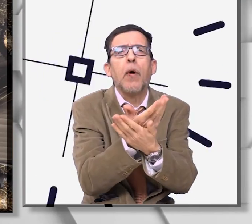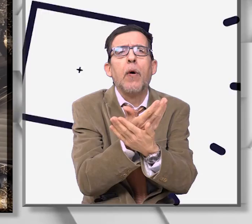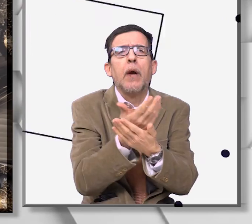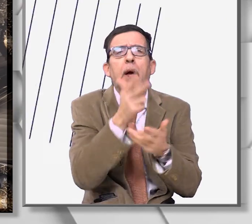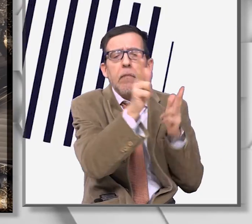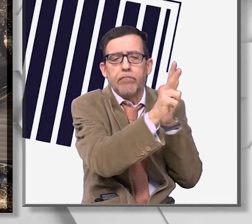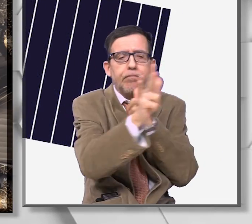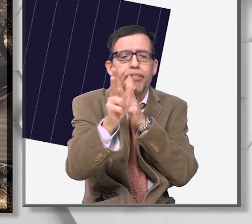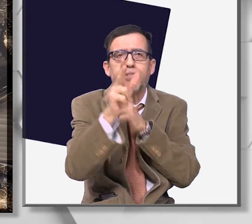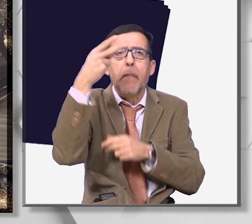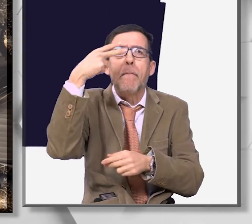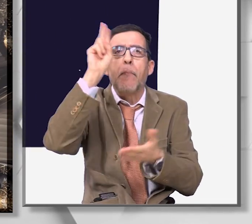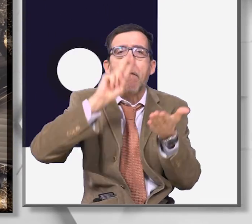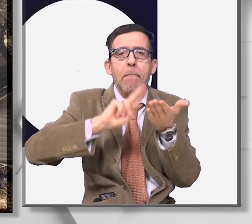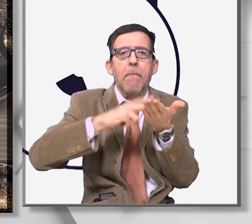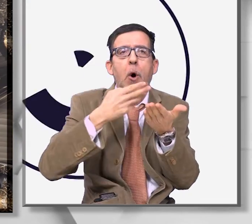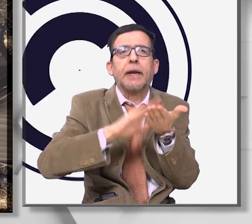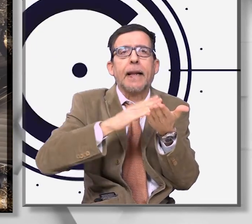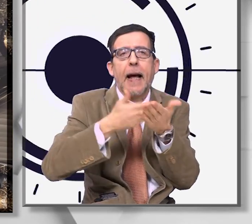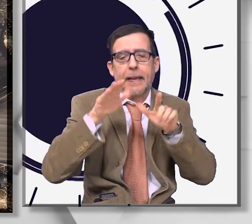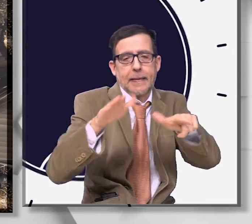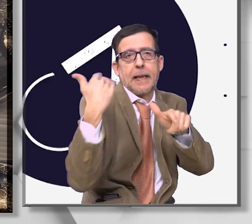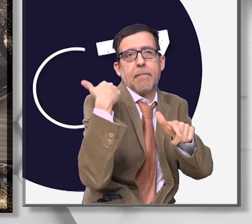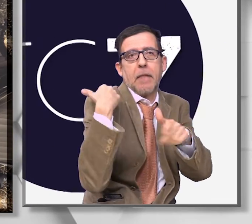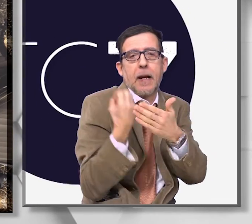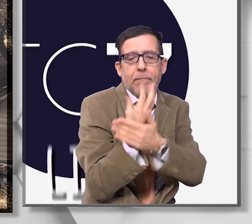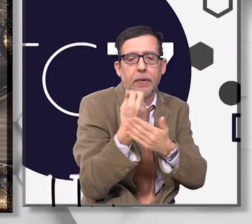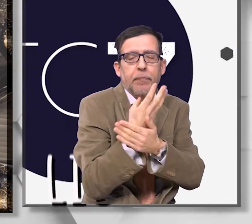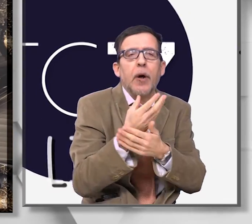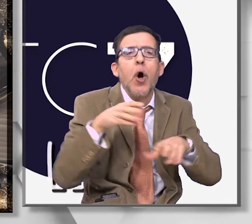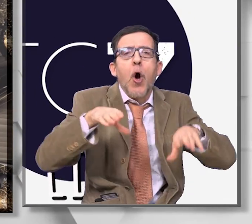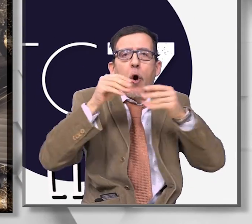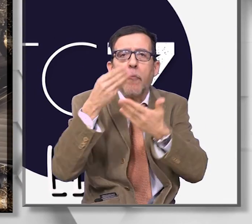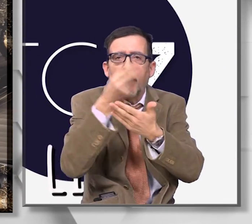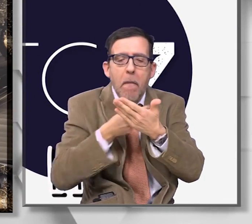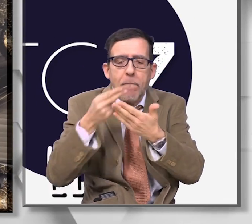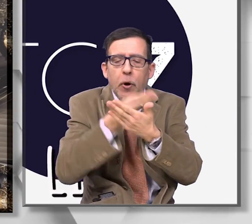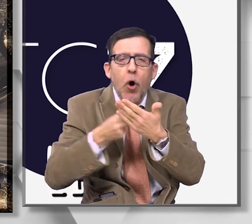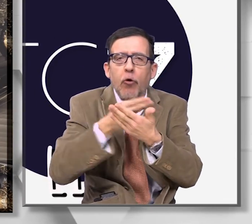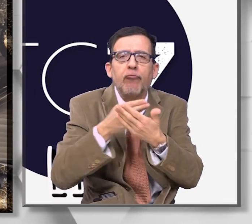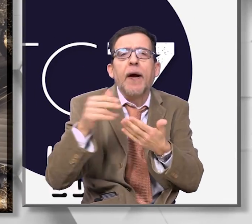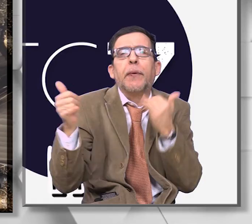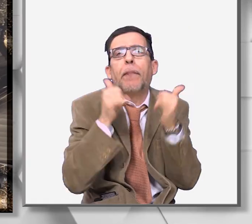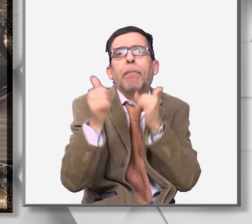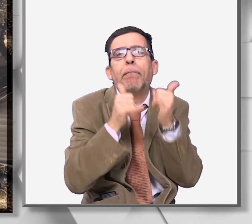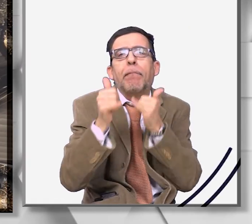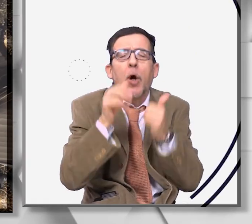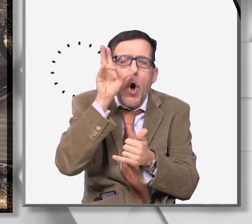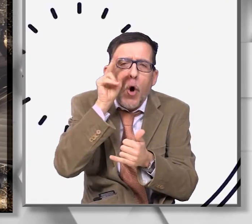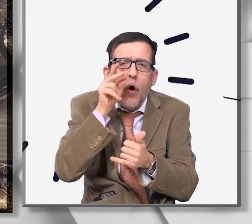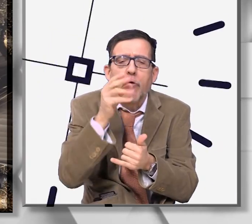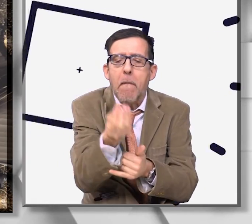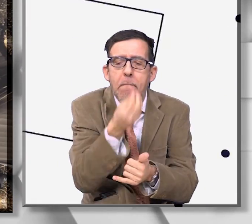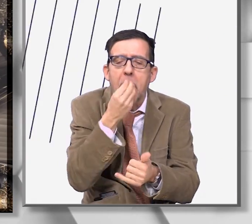più significativi della settimana cominciamo subito con un progetto dedicato ai più piccoli sulla conoscenza della sana alimentazione